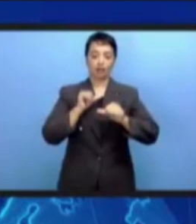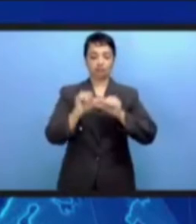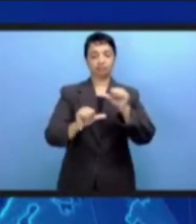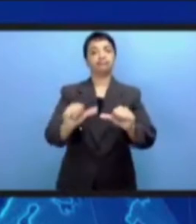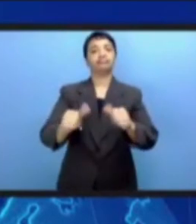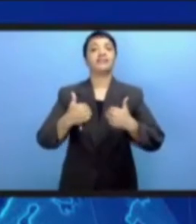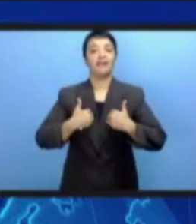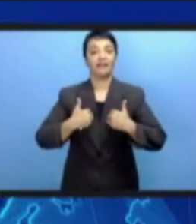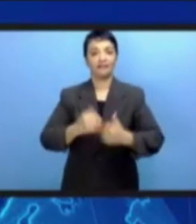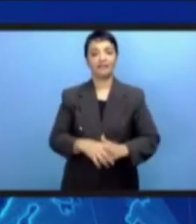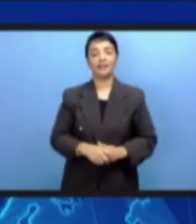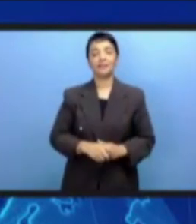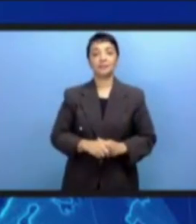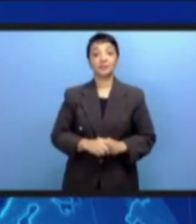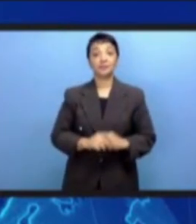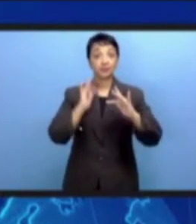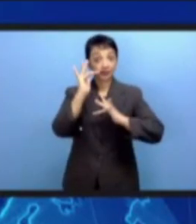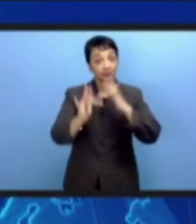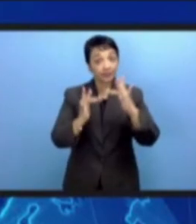нашу экономику.